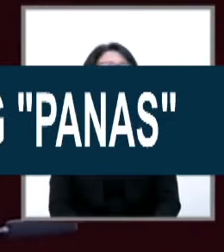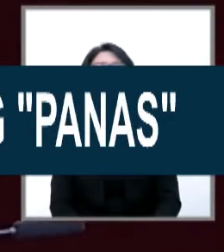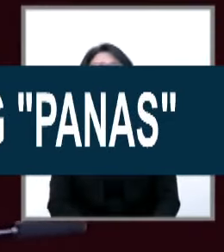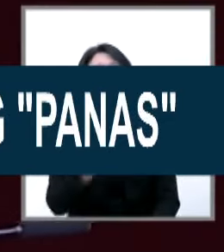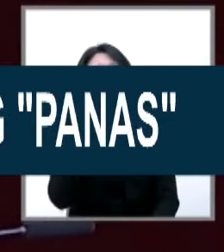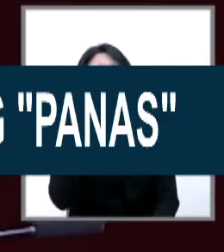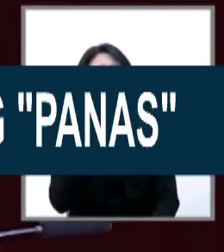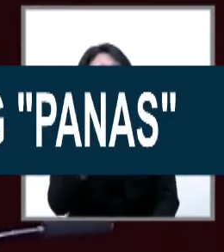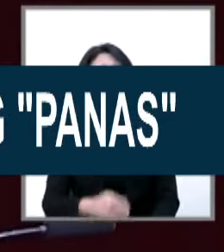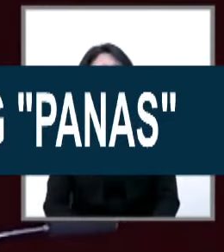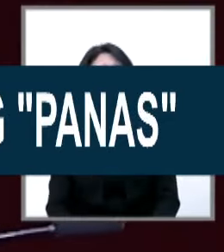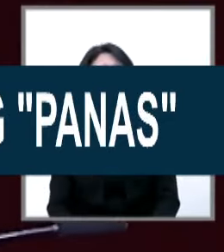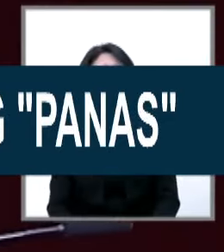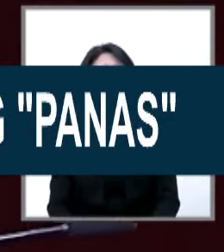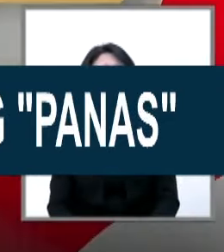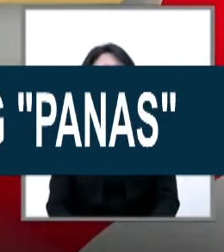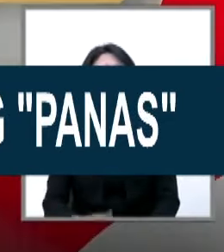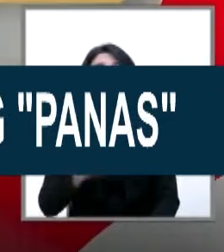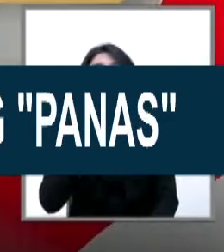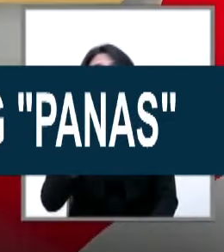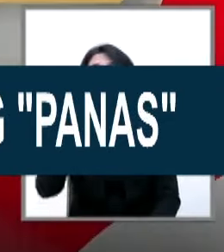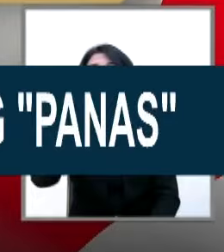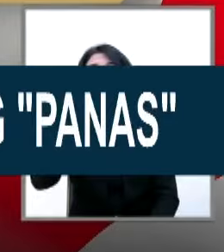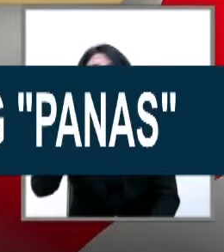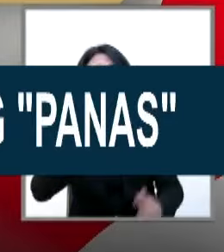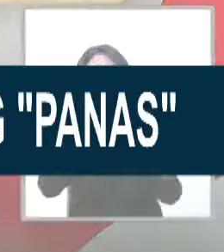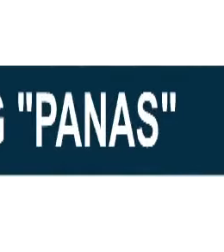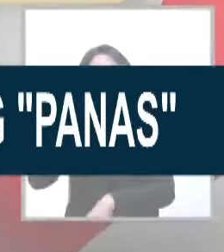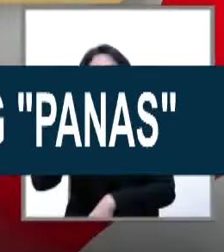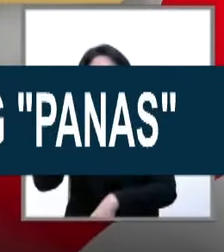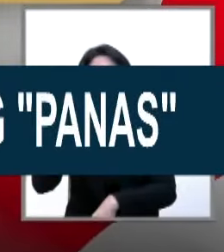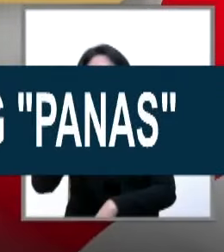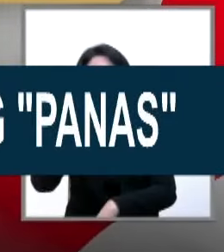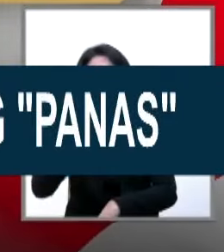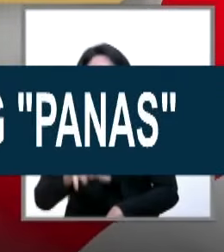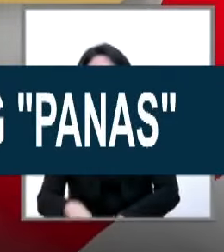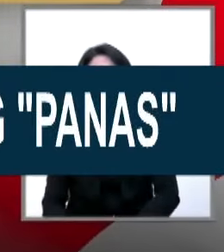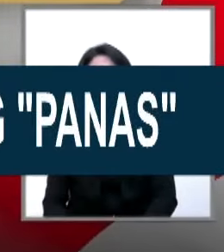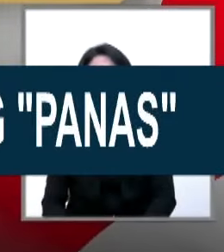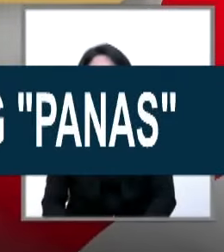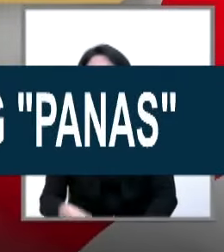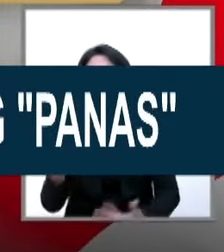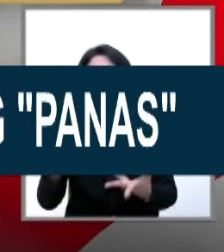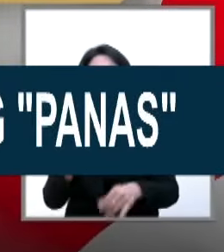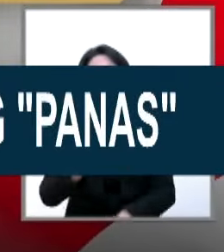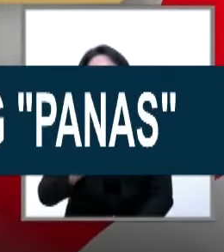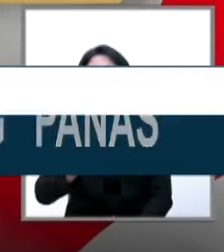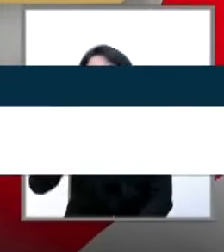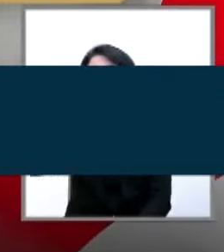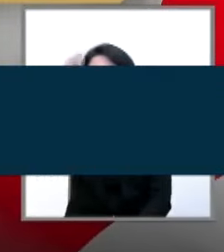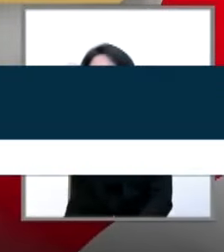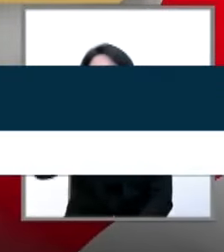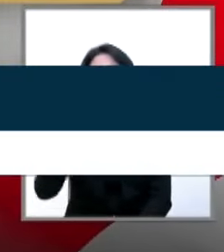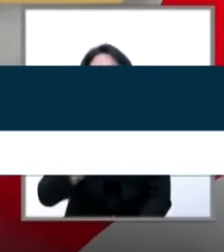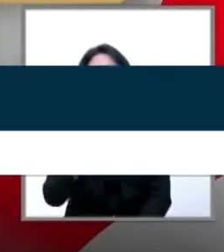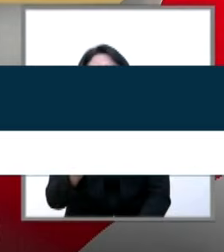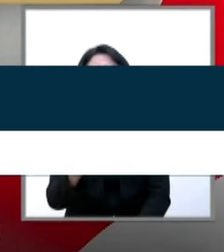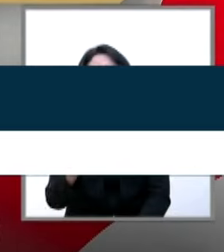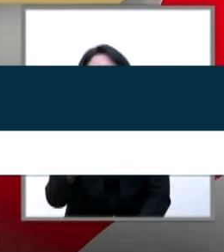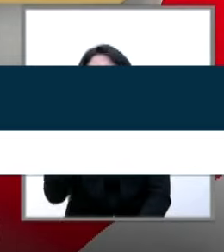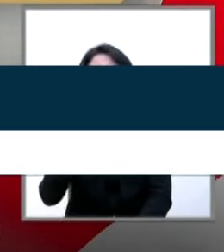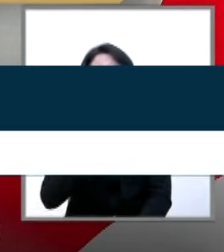oleh Gibran, Muhaimin melontarkan kalimat sindiran. Mungkin Gus Muhaimin juga tidak paham dengan pertanyaan yang diberikan ke saya.